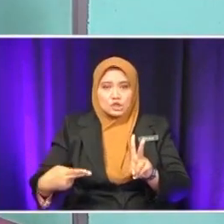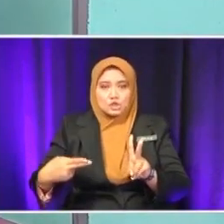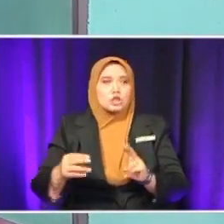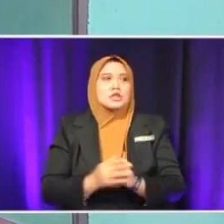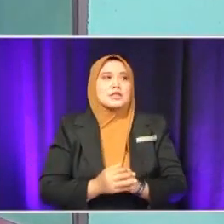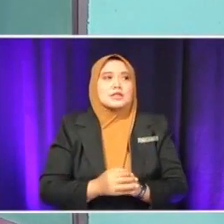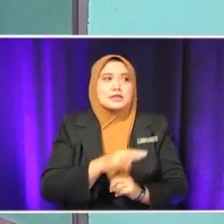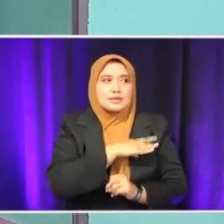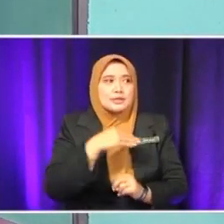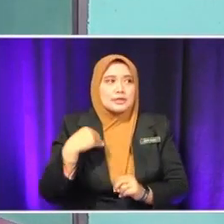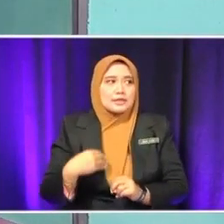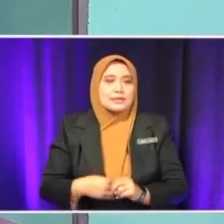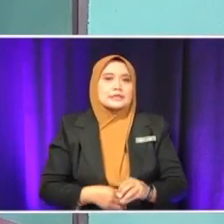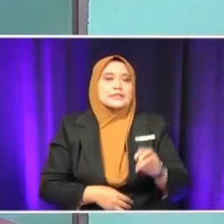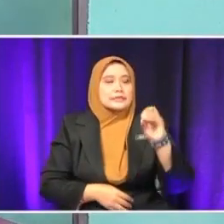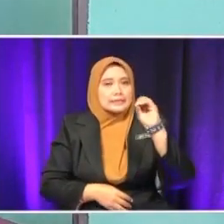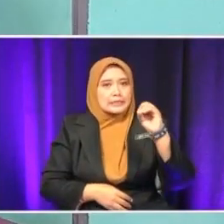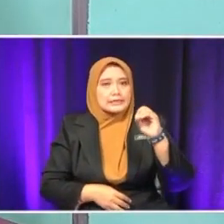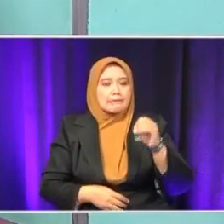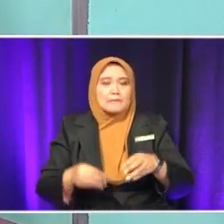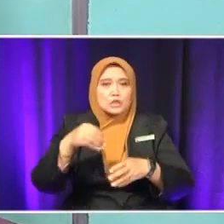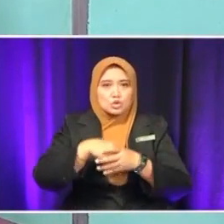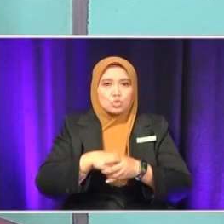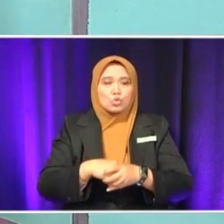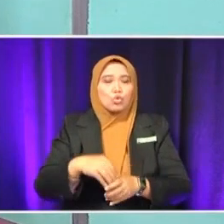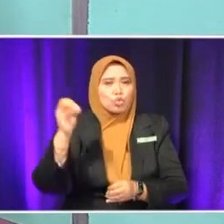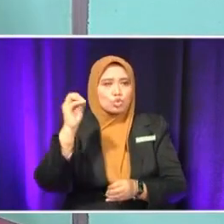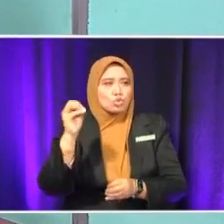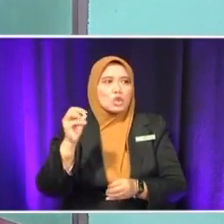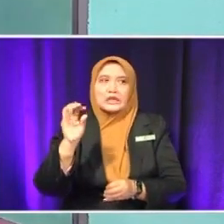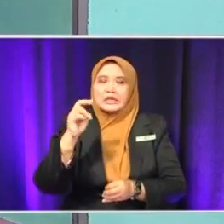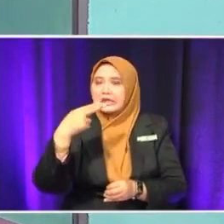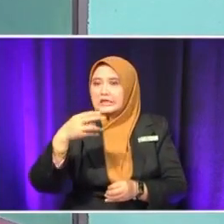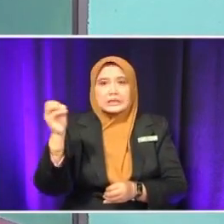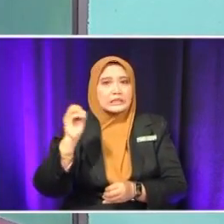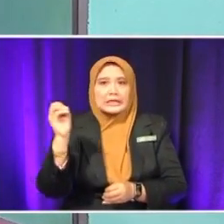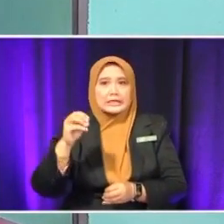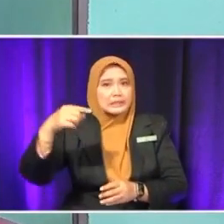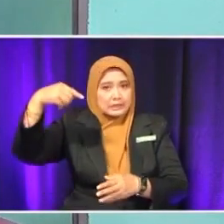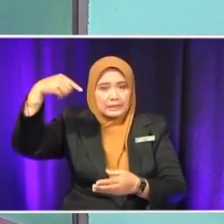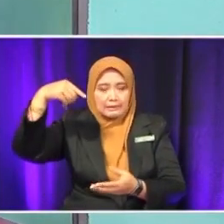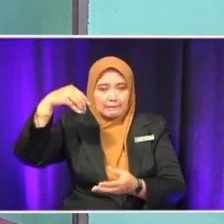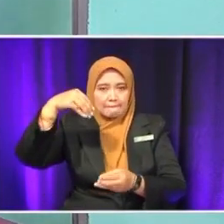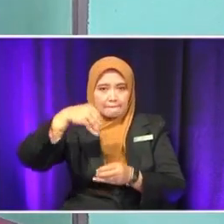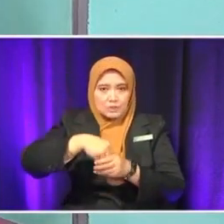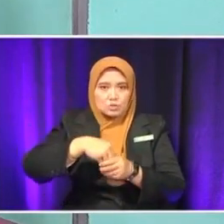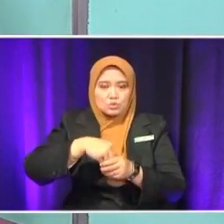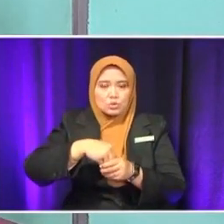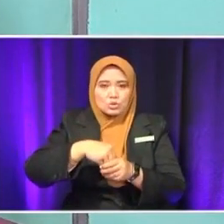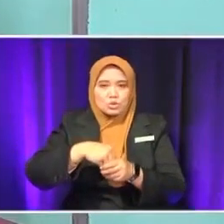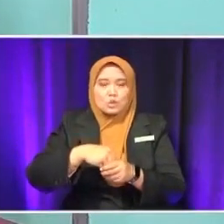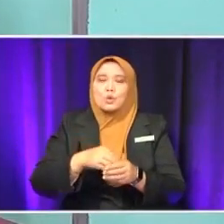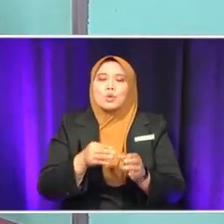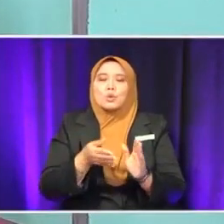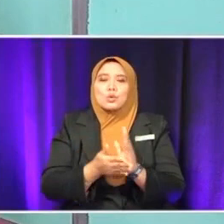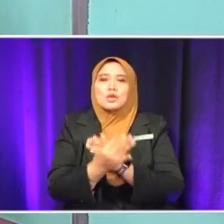H kosong. Okey, tak ada yang masuk dekat H. Darjah keluar H ada 1. So keluar 1. Ah. Jumlah semua